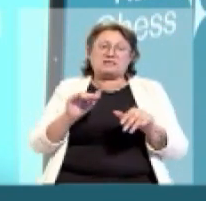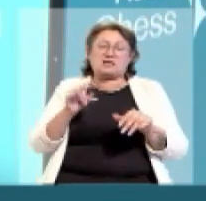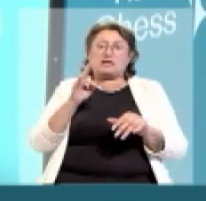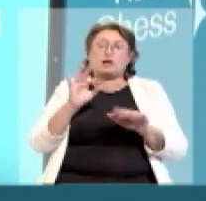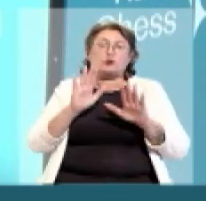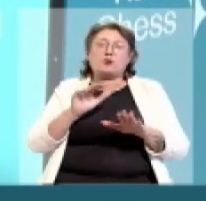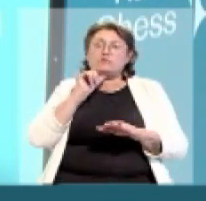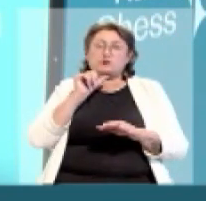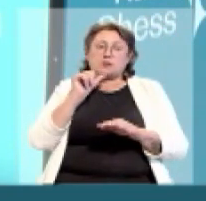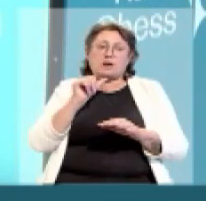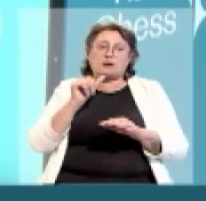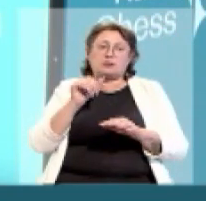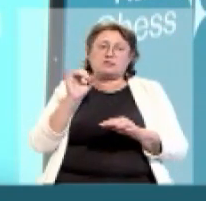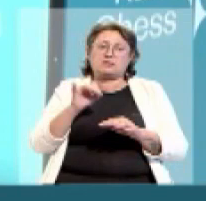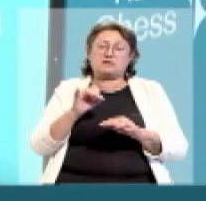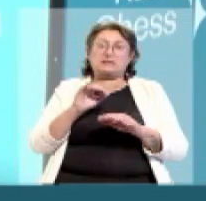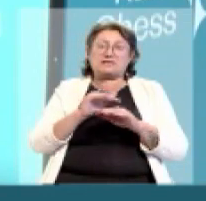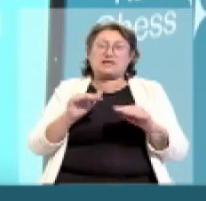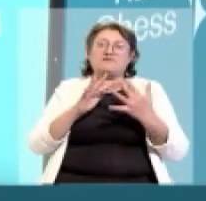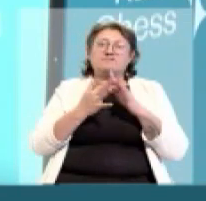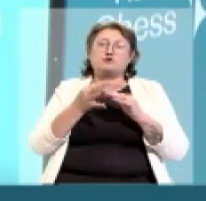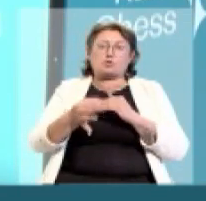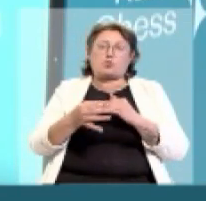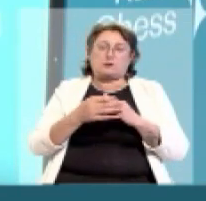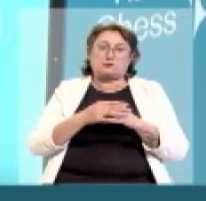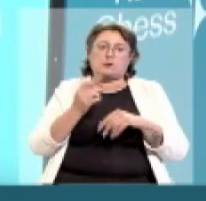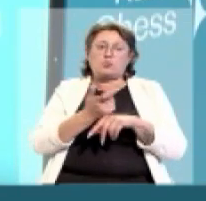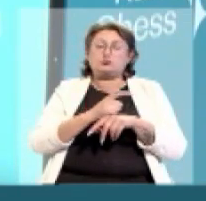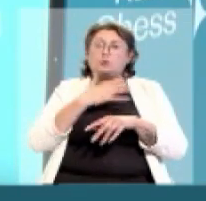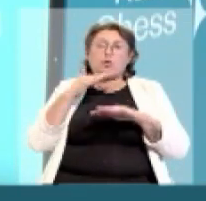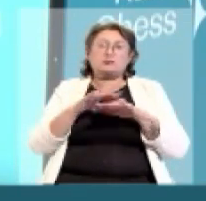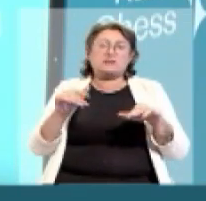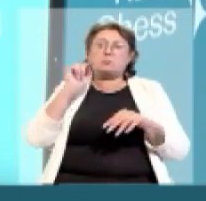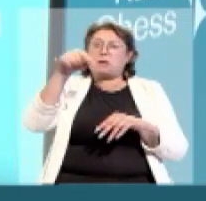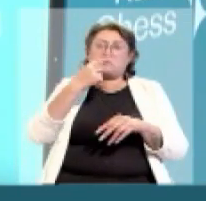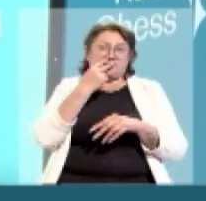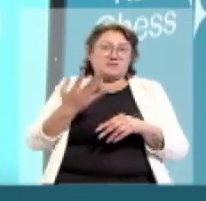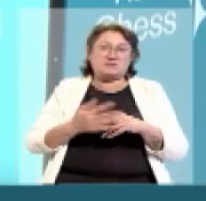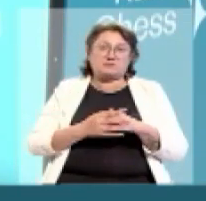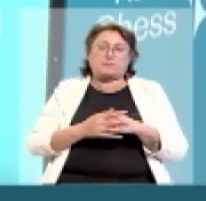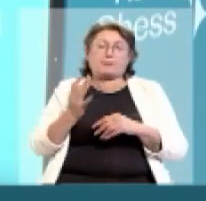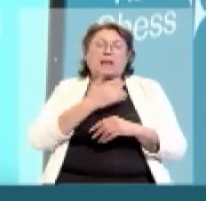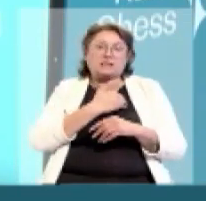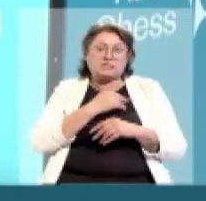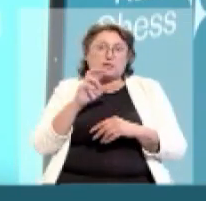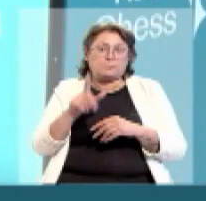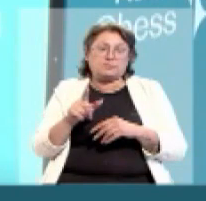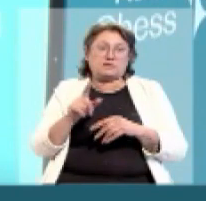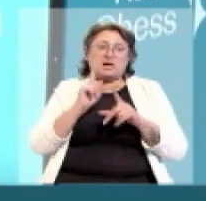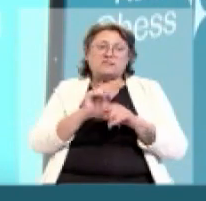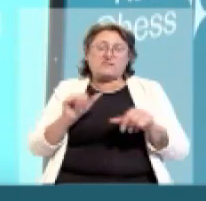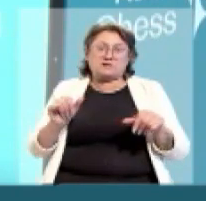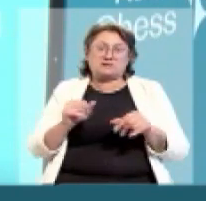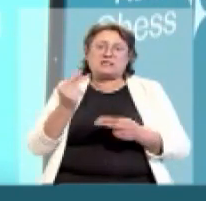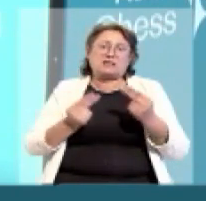не только в Кустанае, но и детей в селах. Потому что очень много детей мы видим там, которые хотели бы